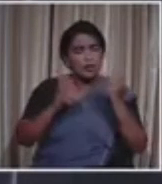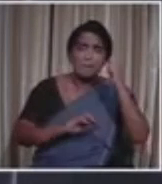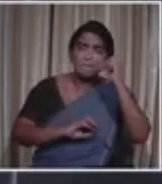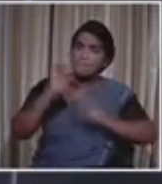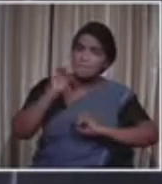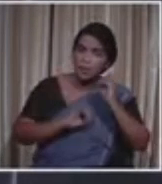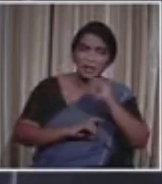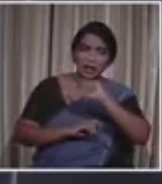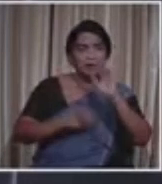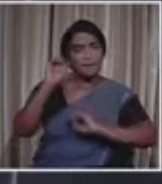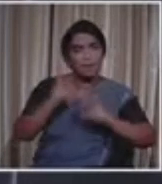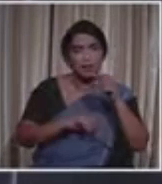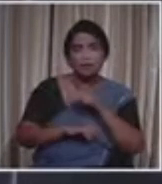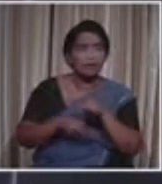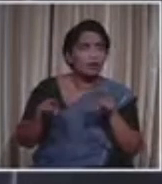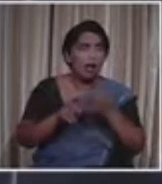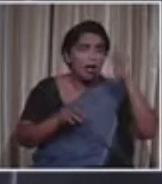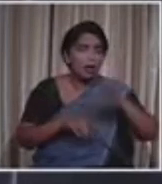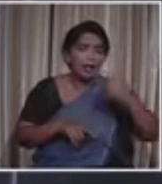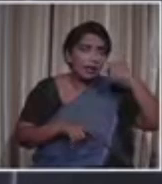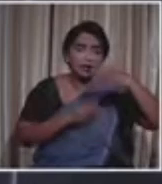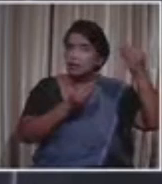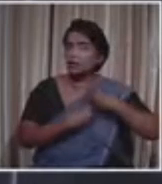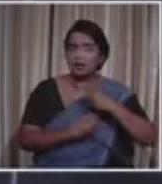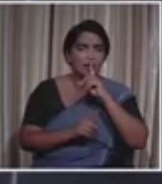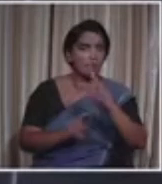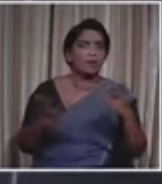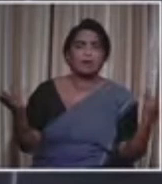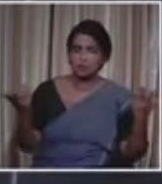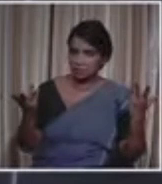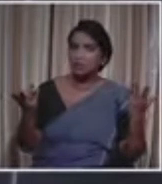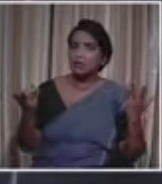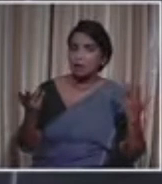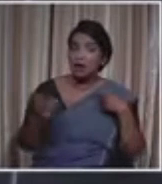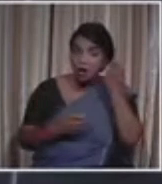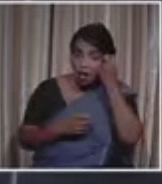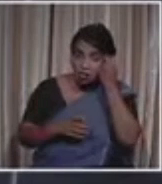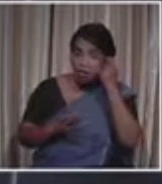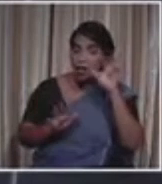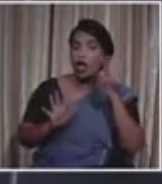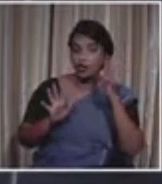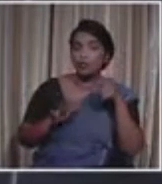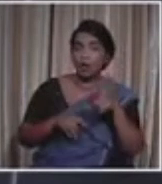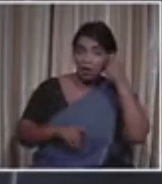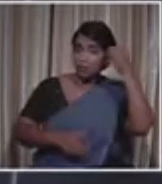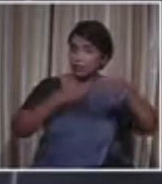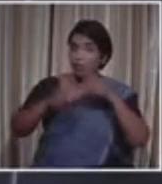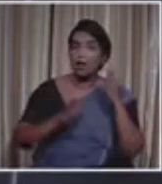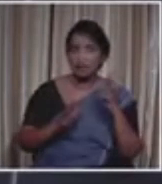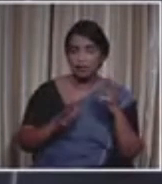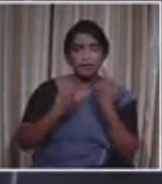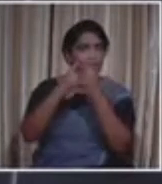හෝ 10කට හෝ එහෙම අඩුවට තෙල් දෙනවා කියන එකක් ඇවිල්ලා නැහැ. අපේ යෝජනා 90ක් තියෙනවා ඇවිල්ලා. ඒ යෝජනා 90ේ විවිධ